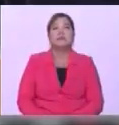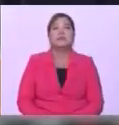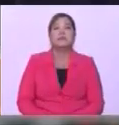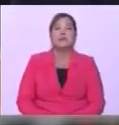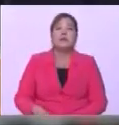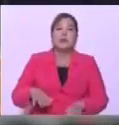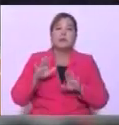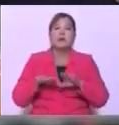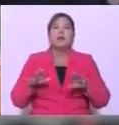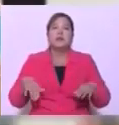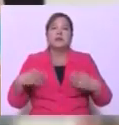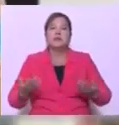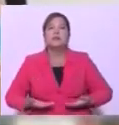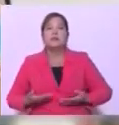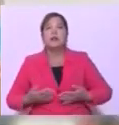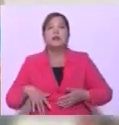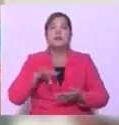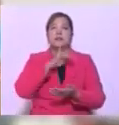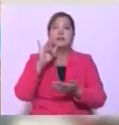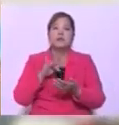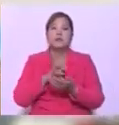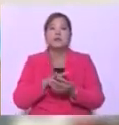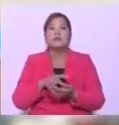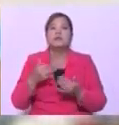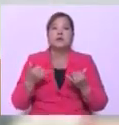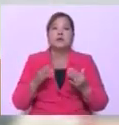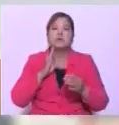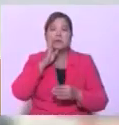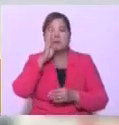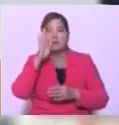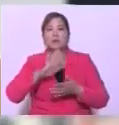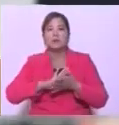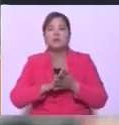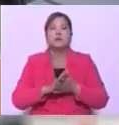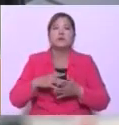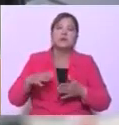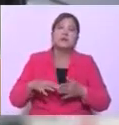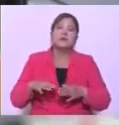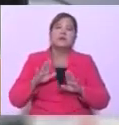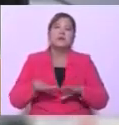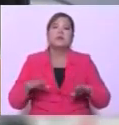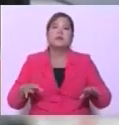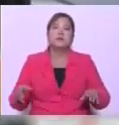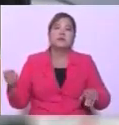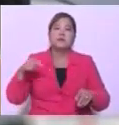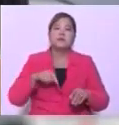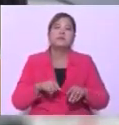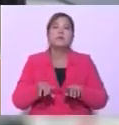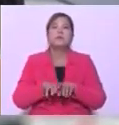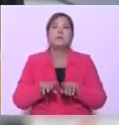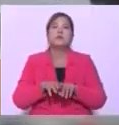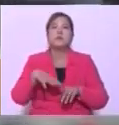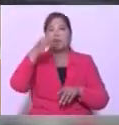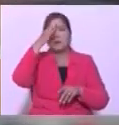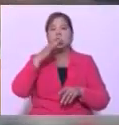Для маленьких жителей столицы Нурали и Раяны сегодняшнее утро было насыщенным. На участок дети пришли вместе с родителями. Глава